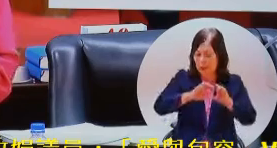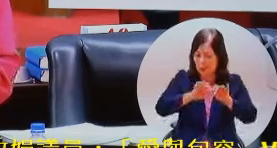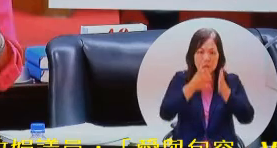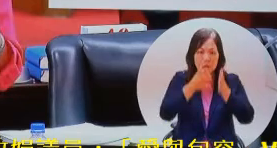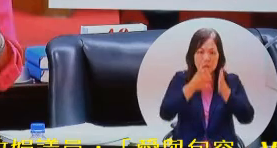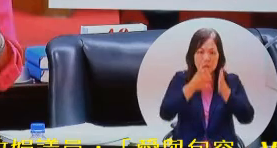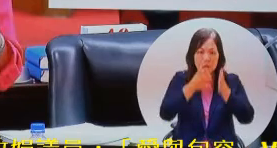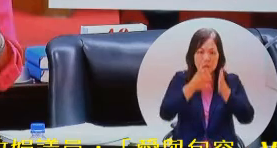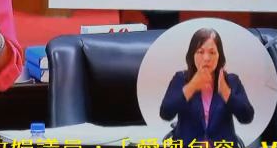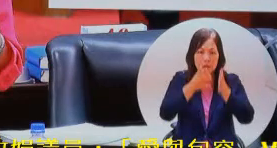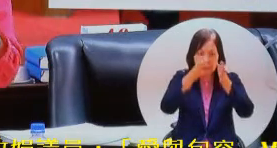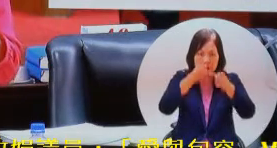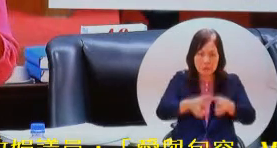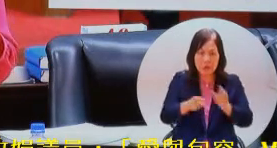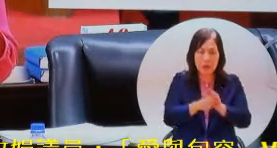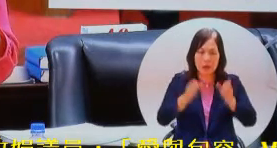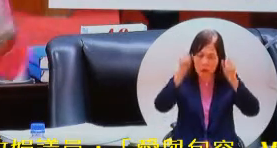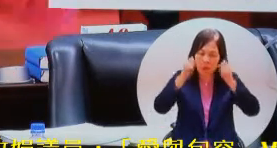心。